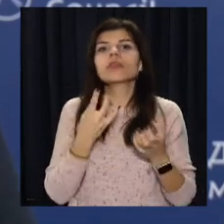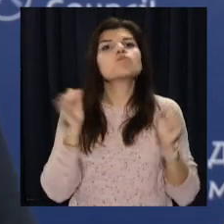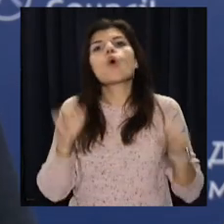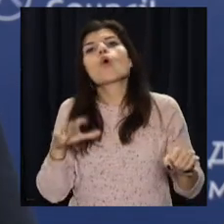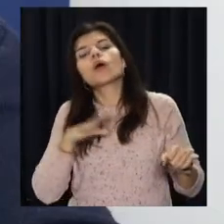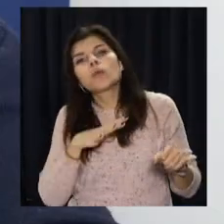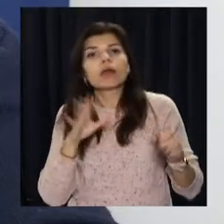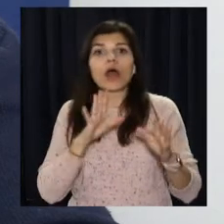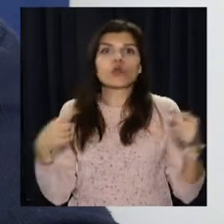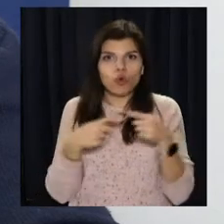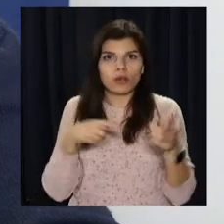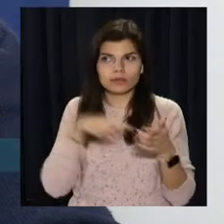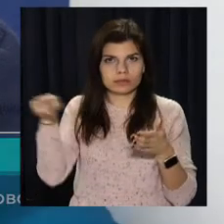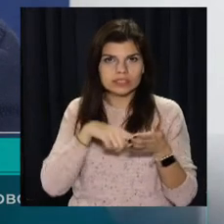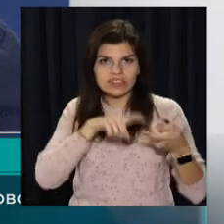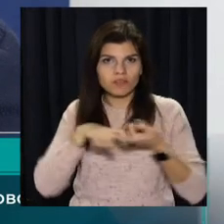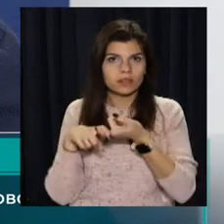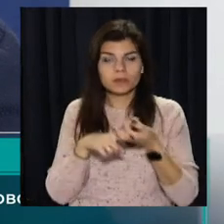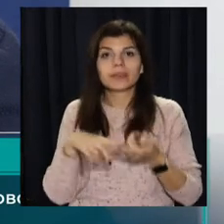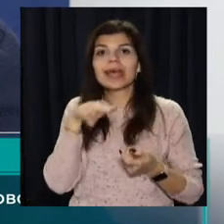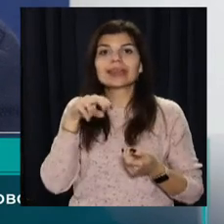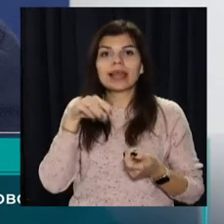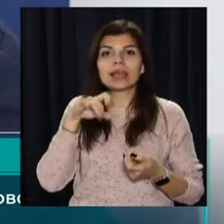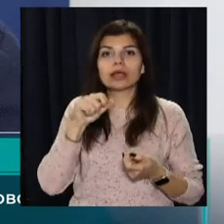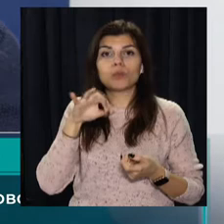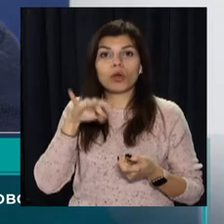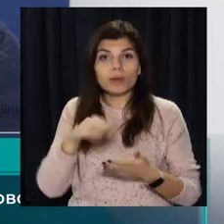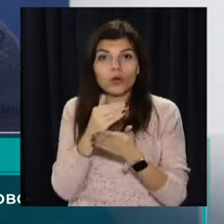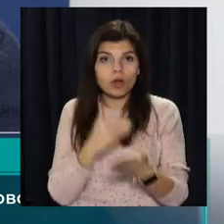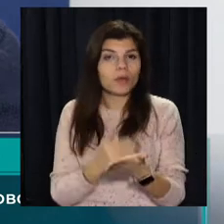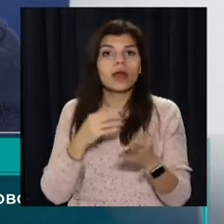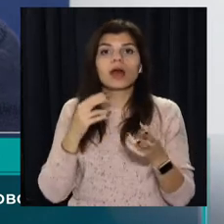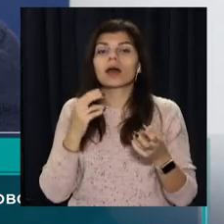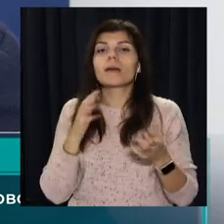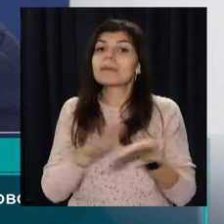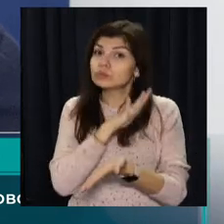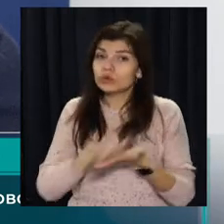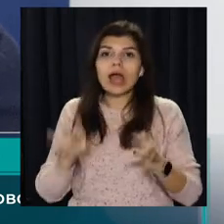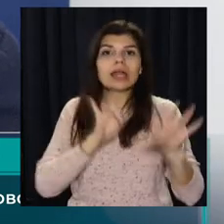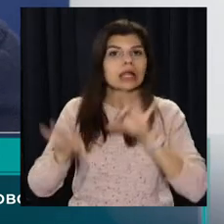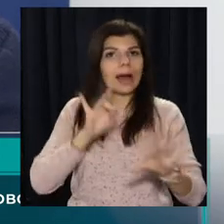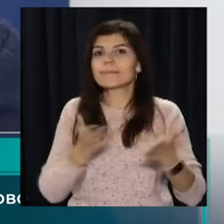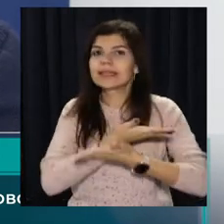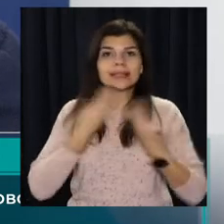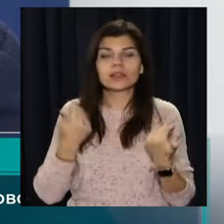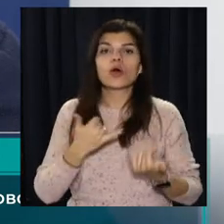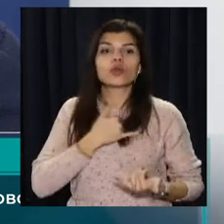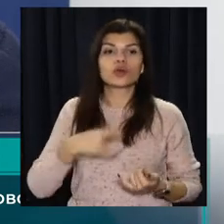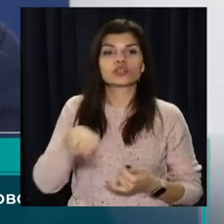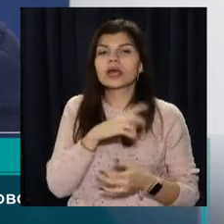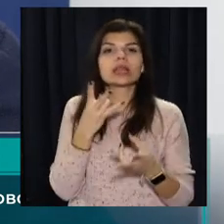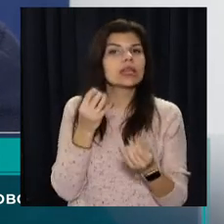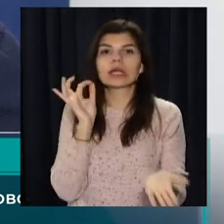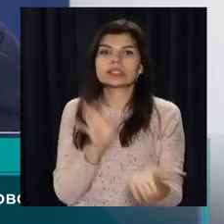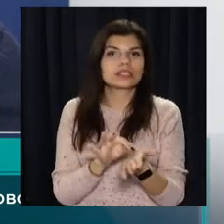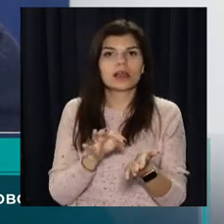Там знаходиться. Програма «Де-транспорт» безкоштовна та не містить реклами. Наше підприємство не націлено